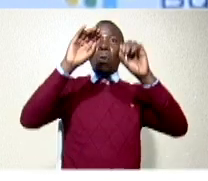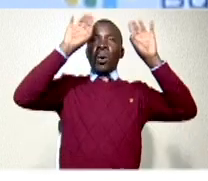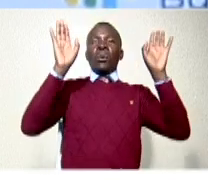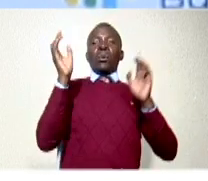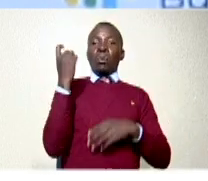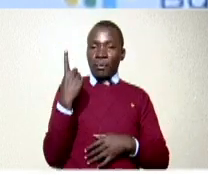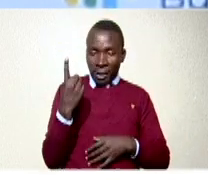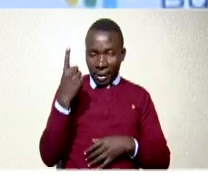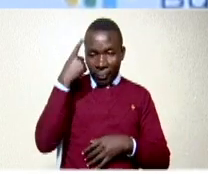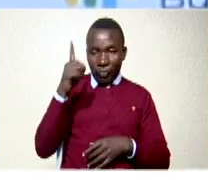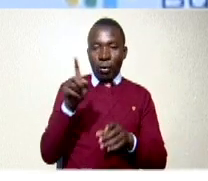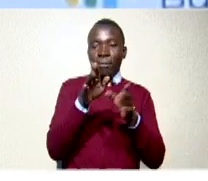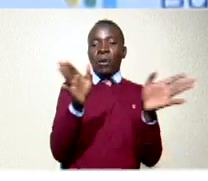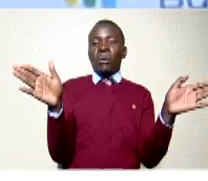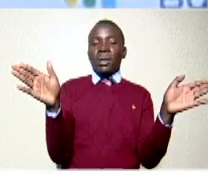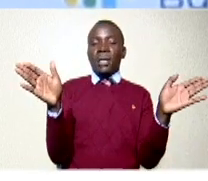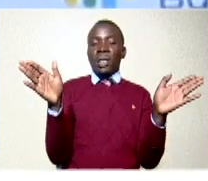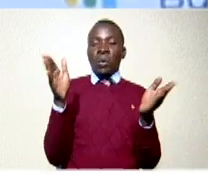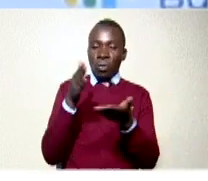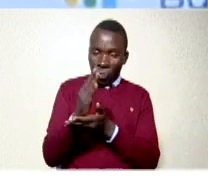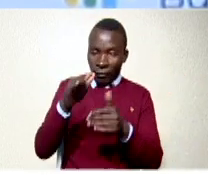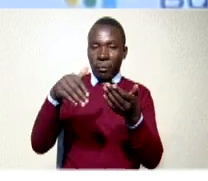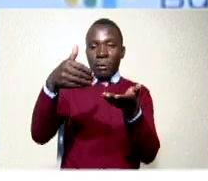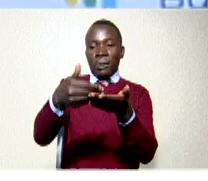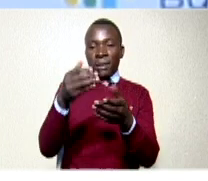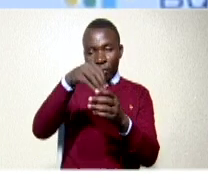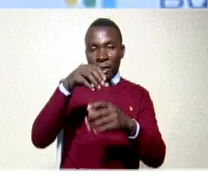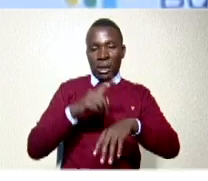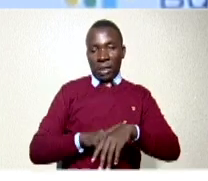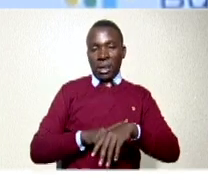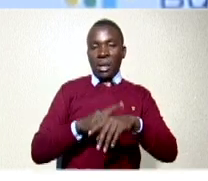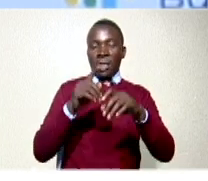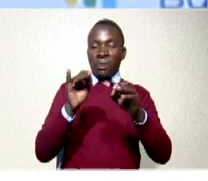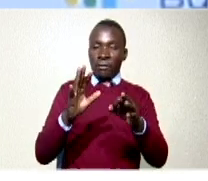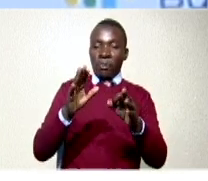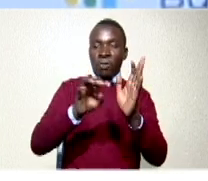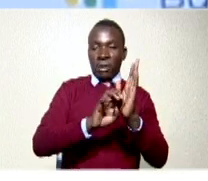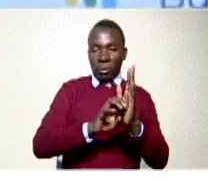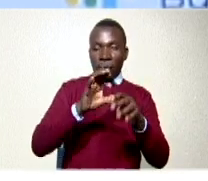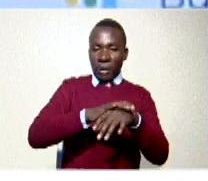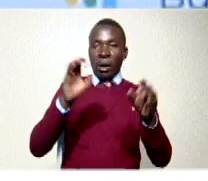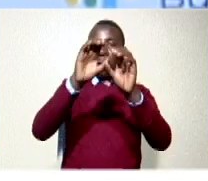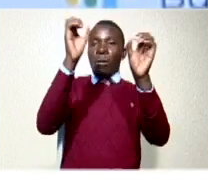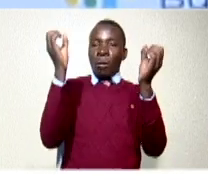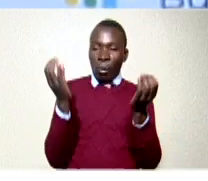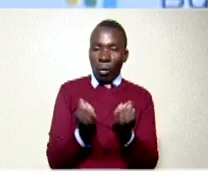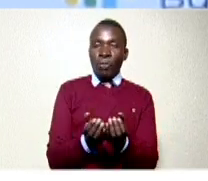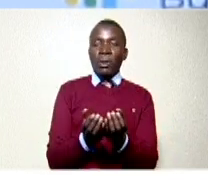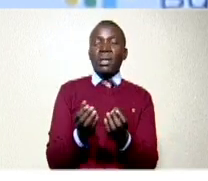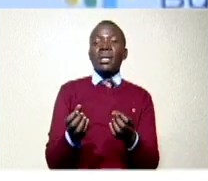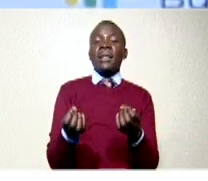rya bose, kandi koko ni no mu gihe, kuko nufata sosiyete nini